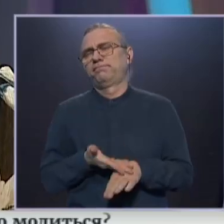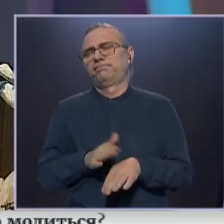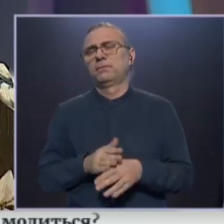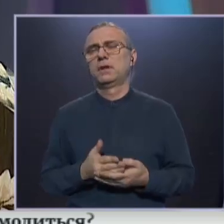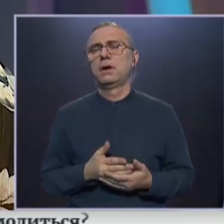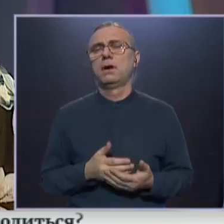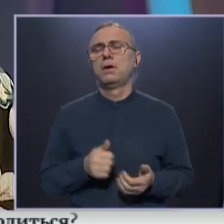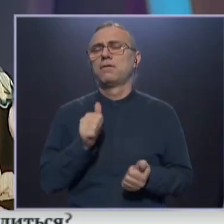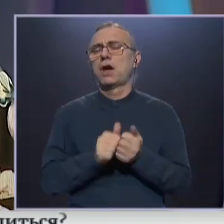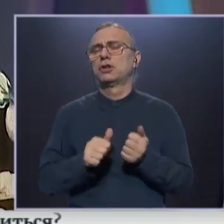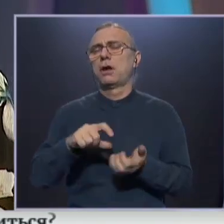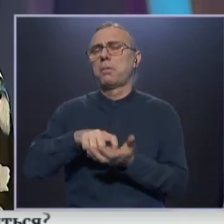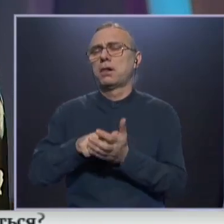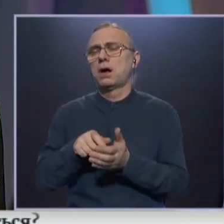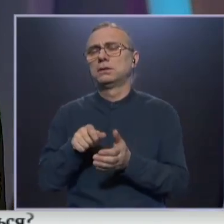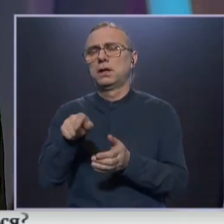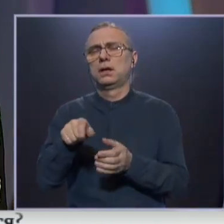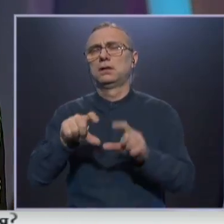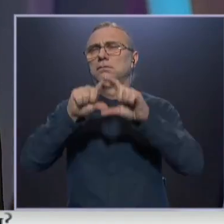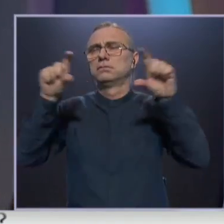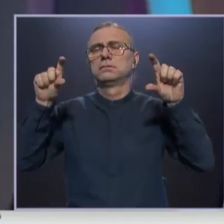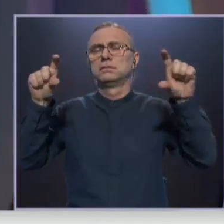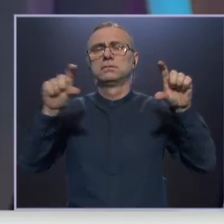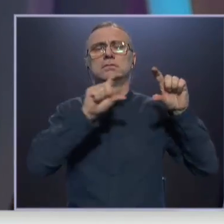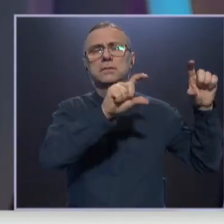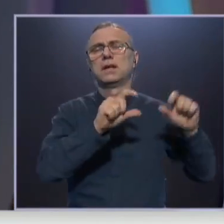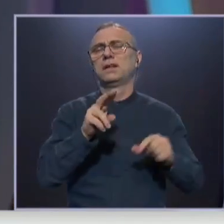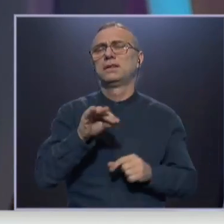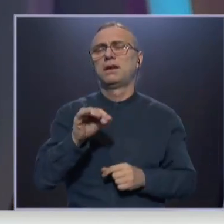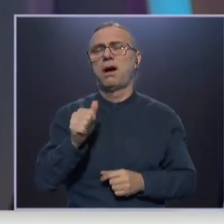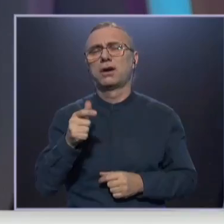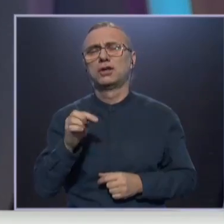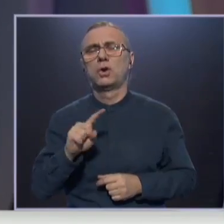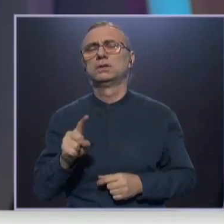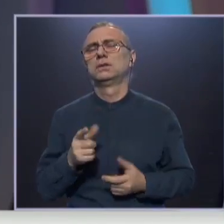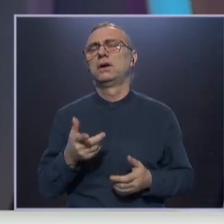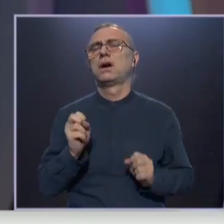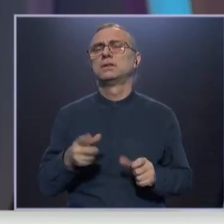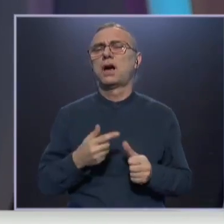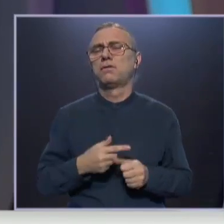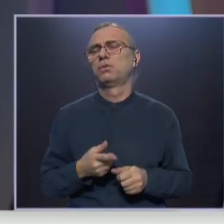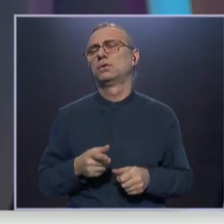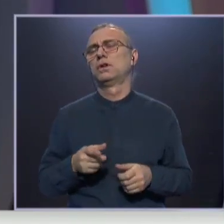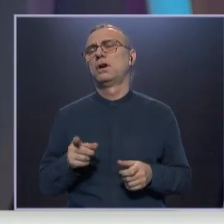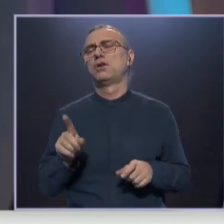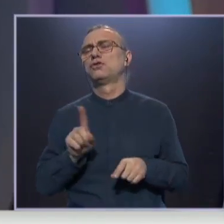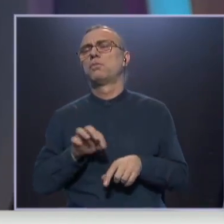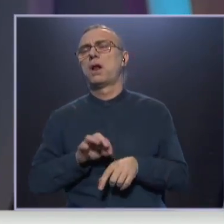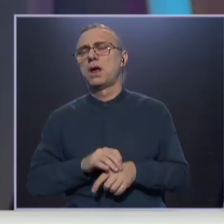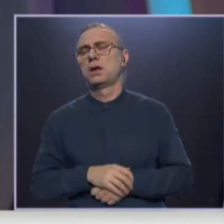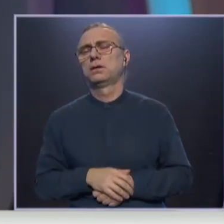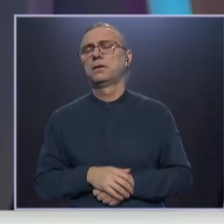каждой палаты висит, ну, что-то типа такого диагноза, кто, сколько, как зовут и от чего. И говорит, я захожу в палату, лежит